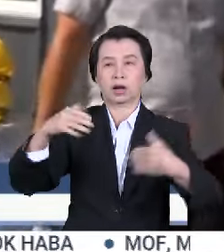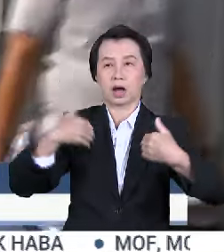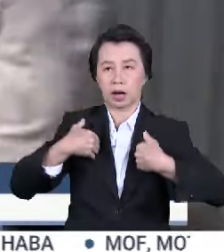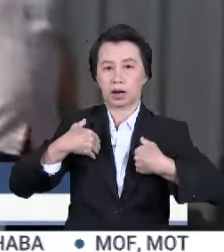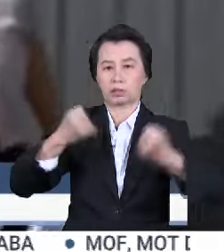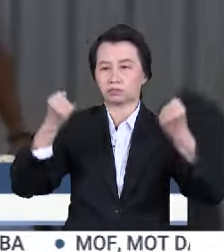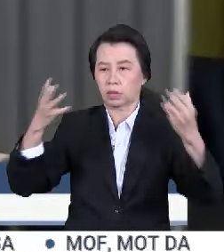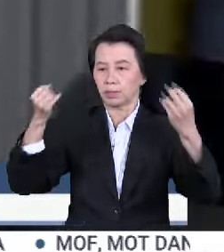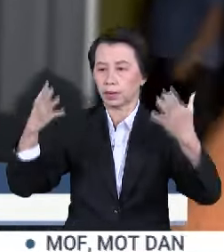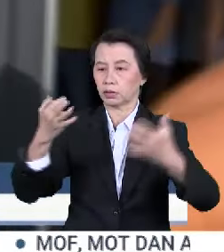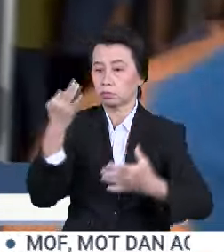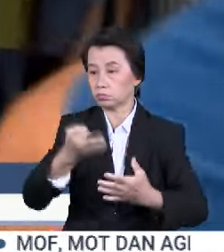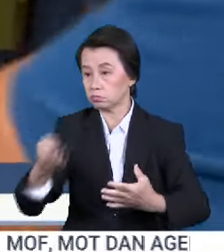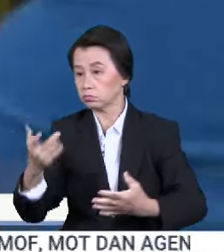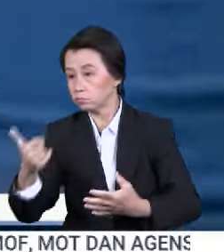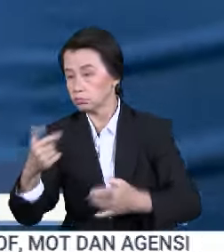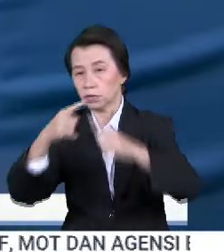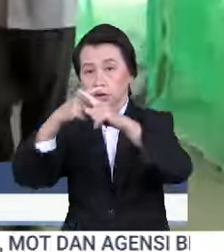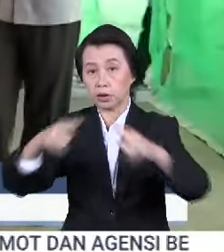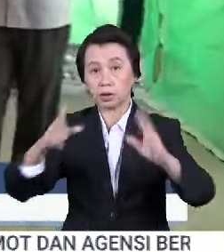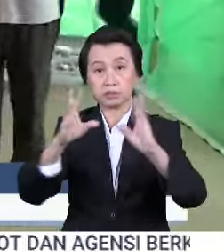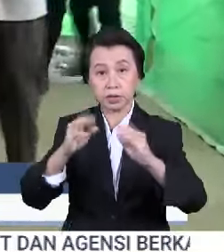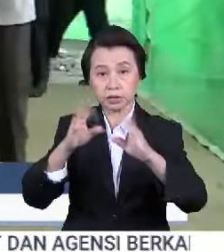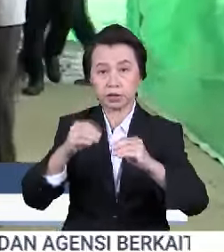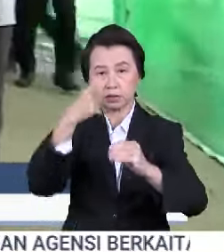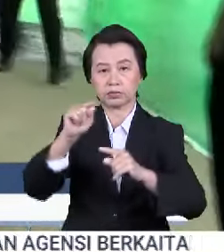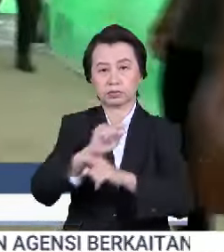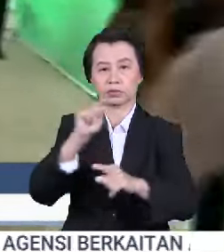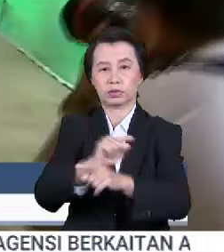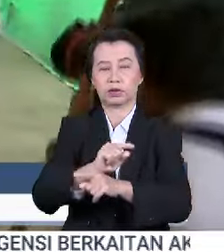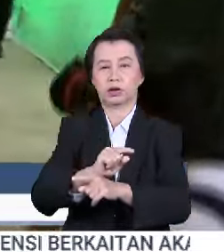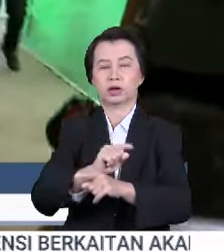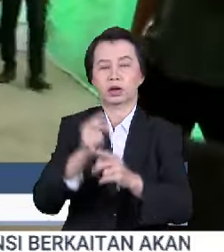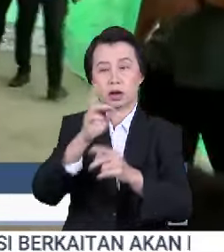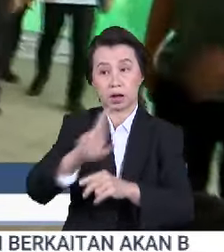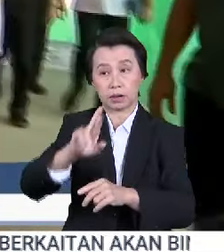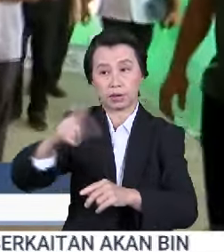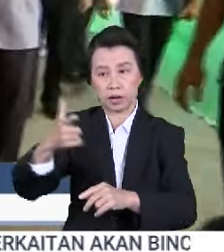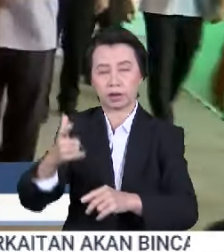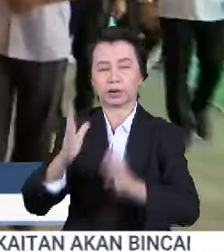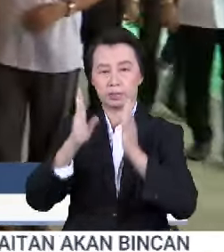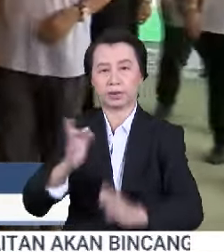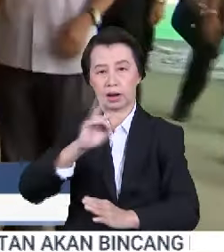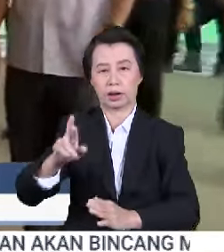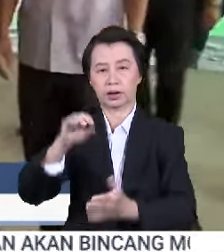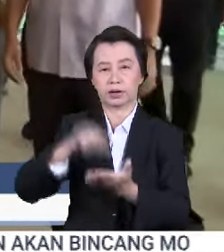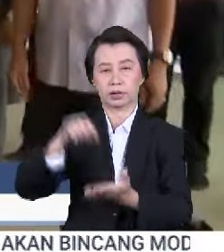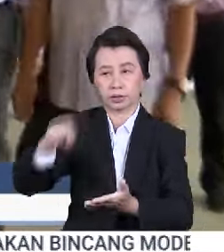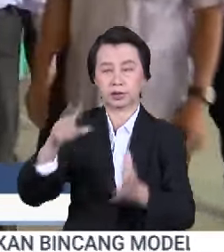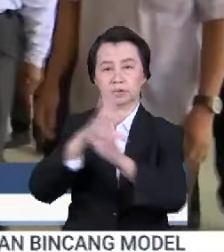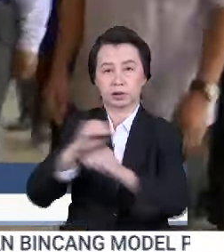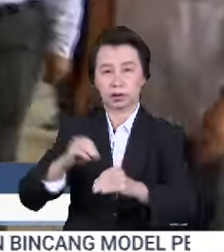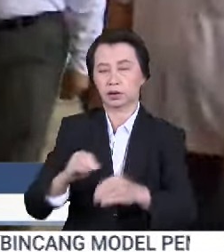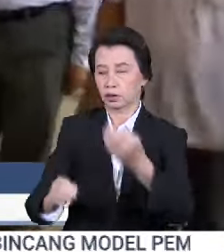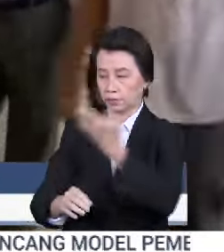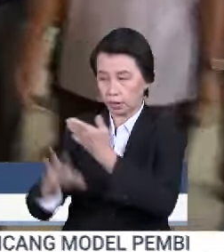dengan berbagai kemudahan terutamanya dewan persidangan bagi kegunaan unifoll maupun badan-badan agama di Serawak Jusuf beliau